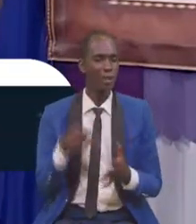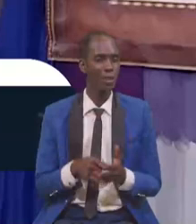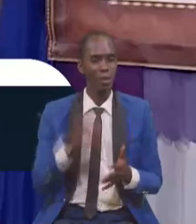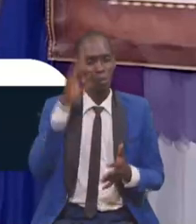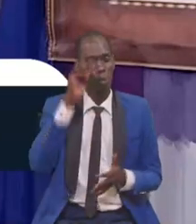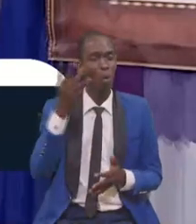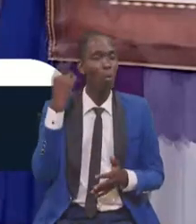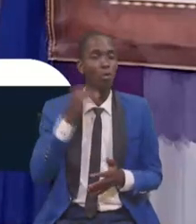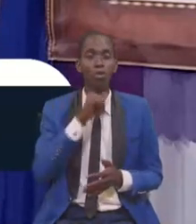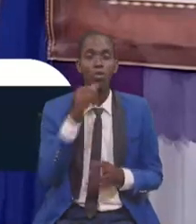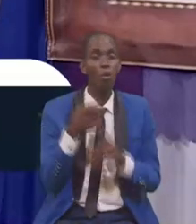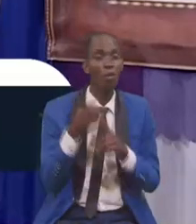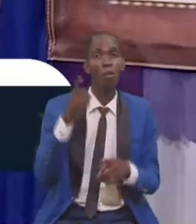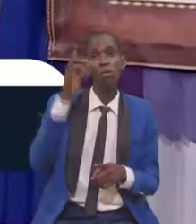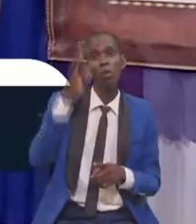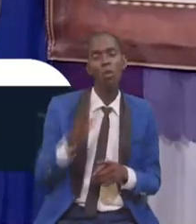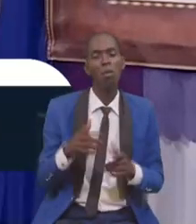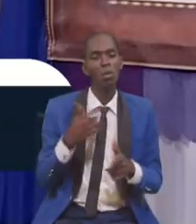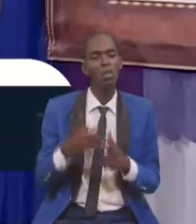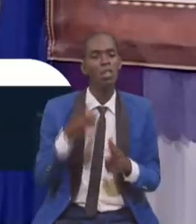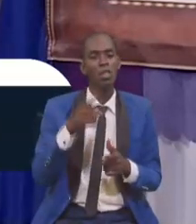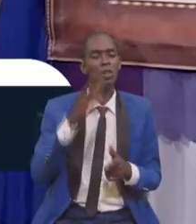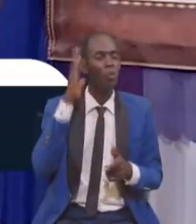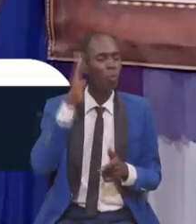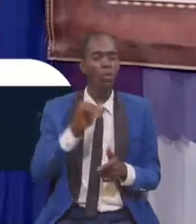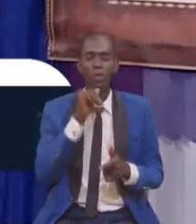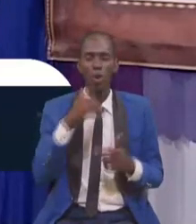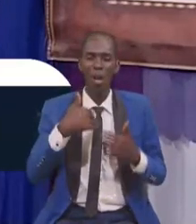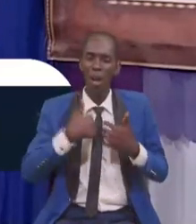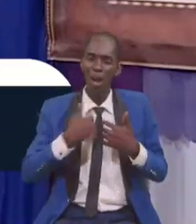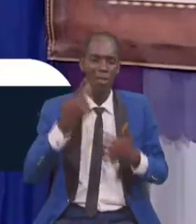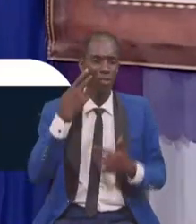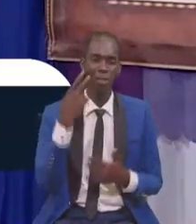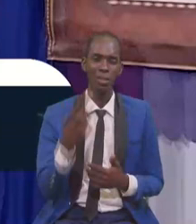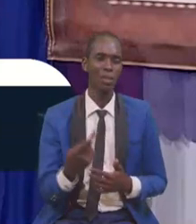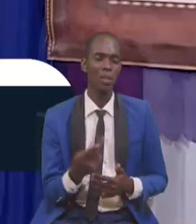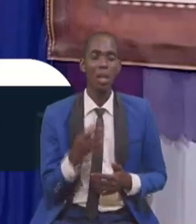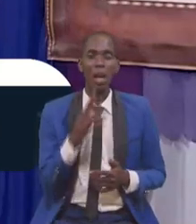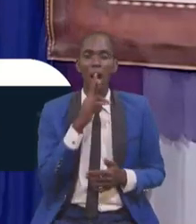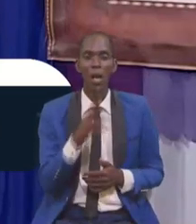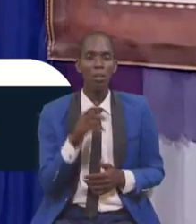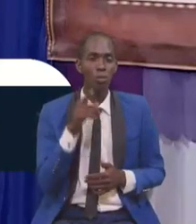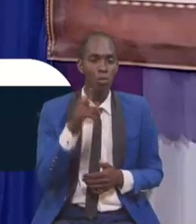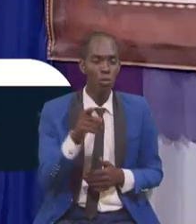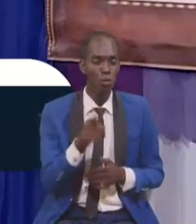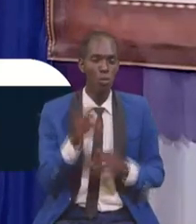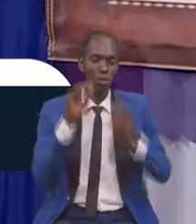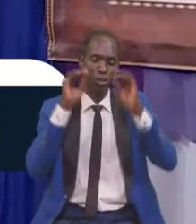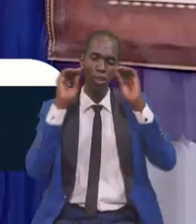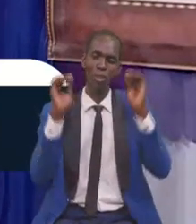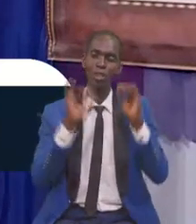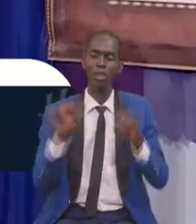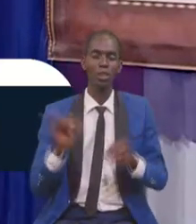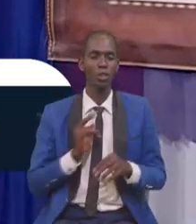ce qu'il a fait. Ils ont dit que tu es né aveugle et tu nous enseignes. Il est devenu